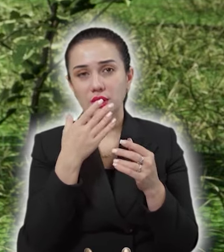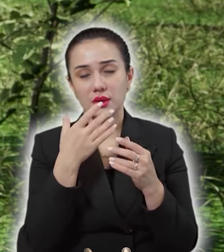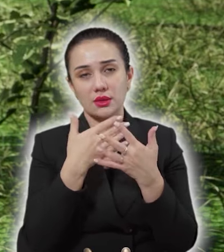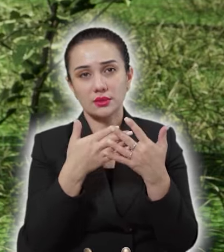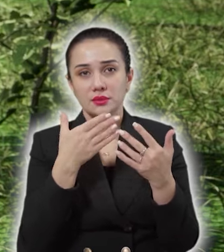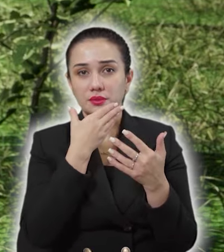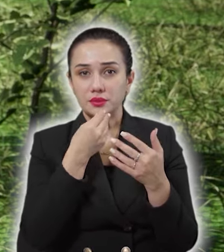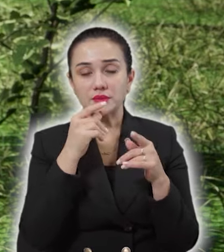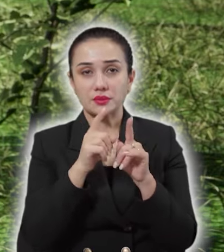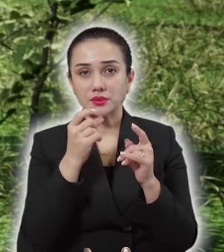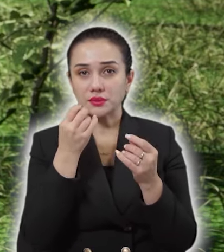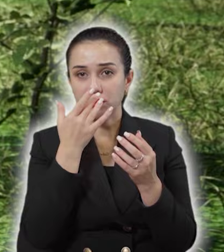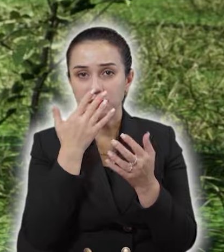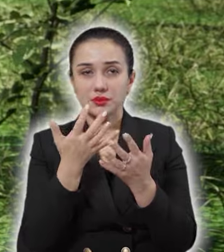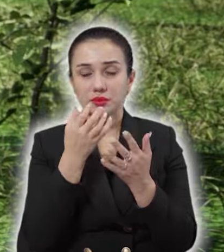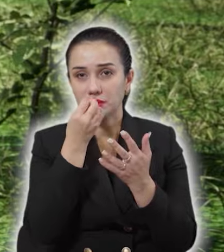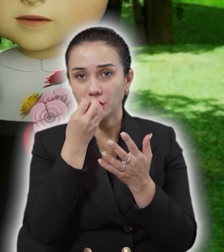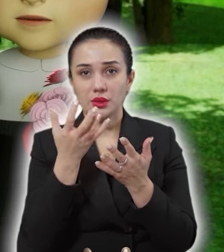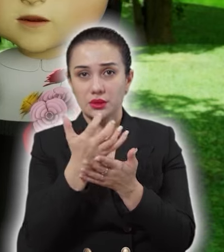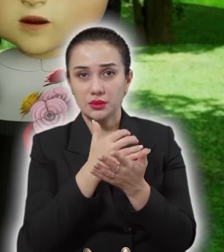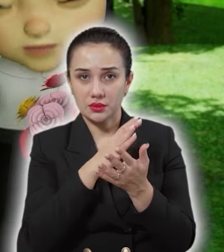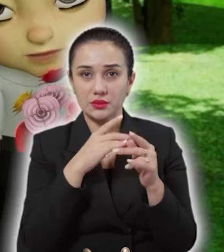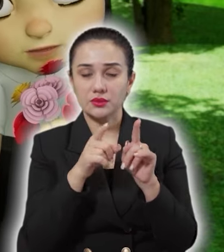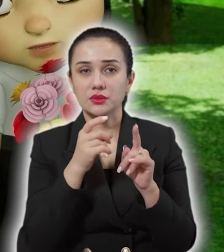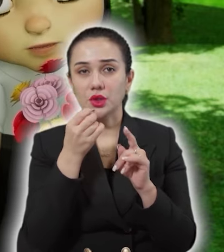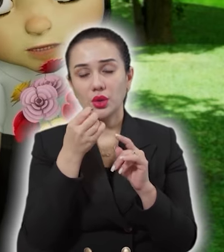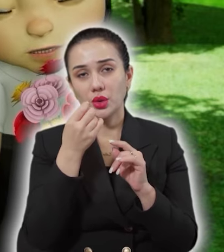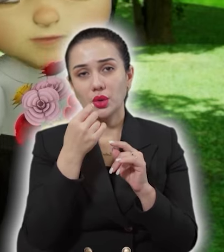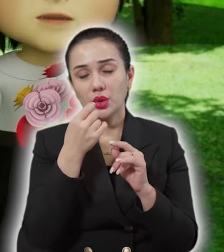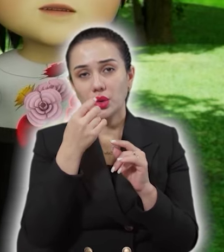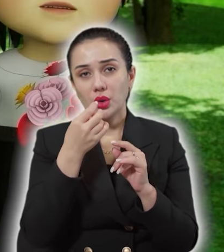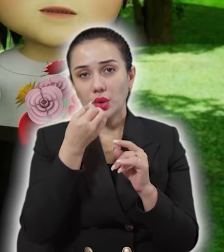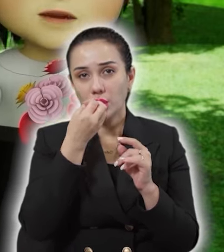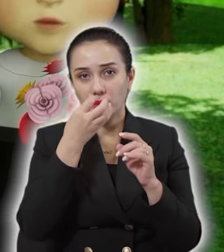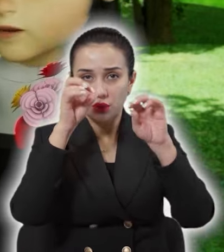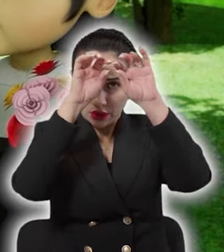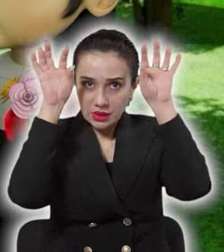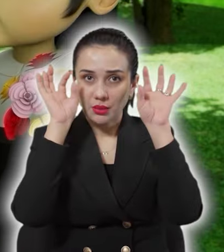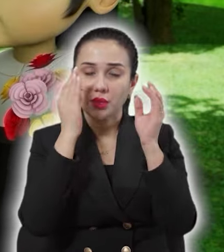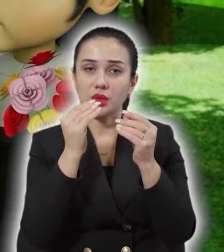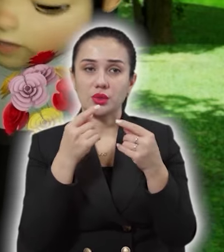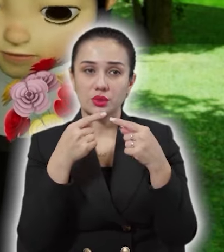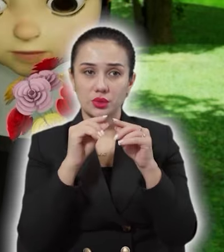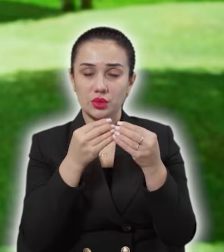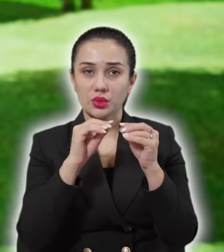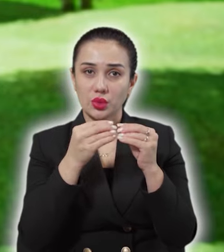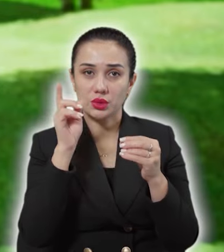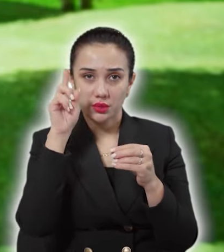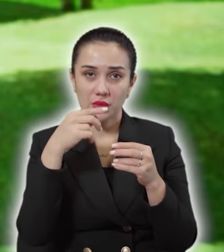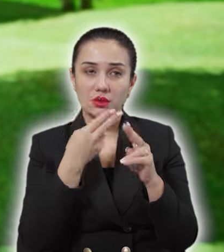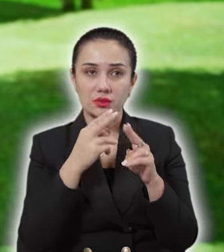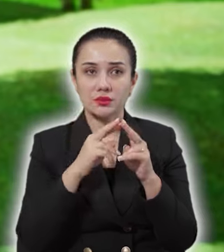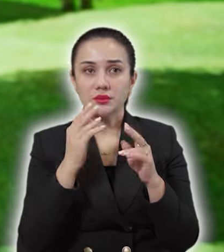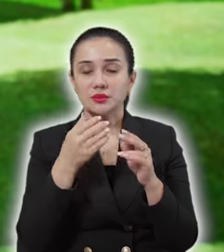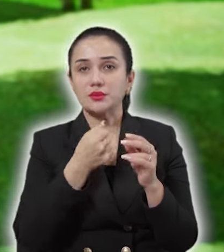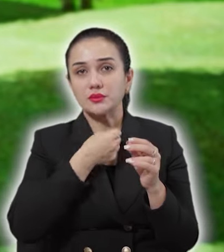gullar teribsizlar. Gulchambar ham juda chiroyli chiqadi. To'g'ri, shunday qilamiz. Men gulchambarda o'qishni bilaman. Men ham